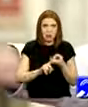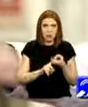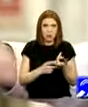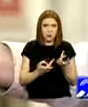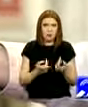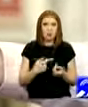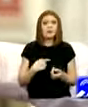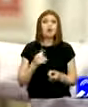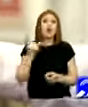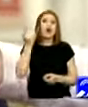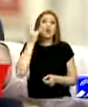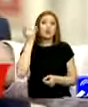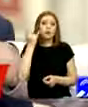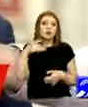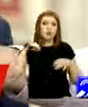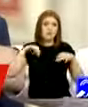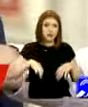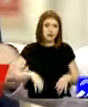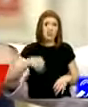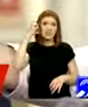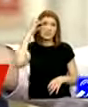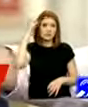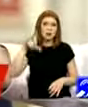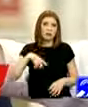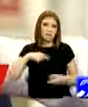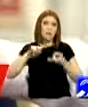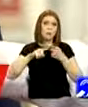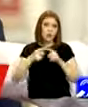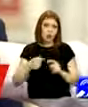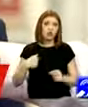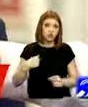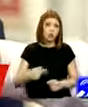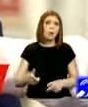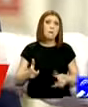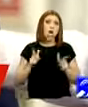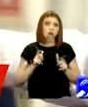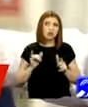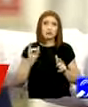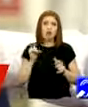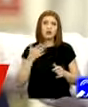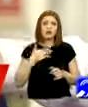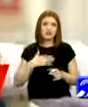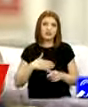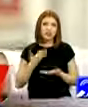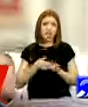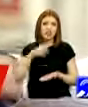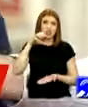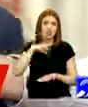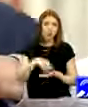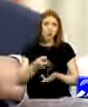in caz contrar prin politica sa fie competitie pentru început intotdeauna in fata calibrat